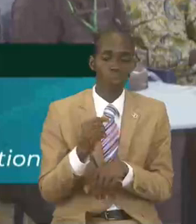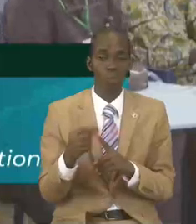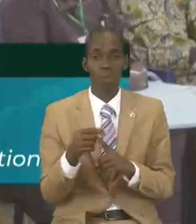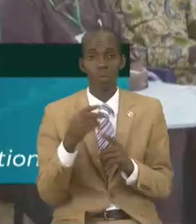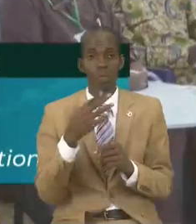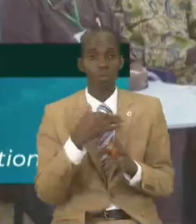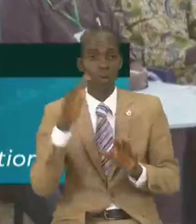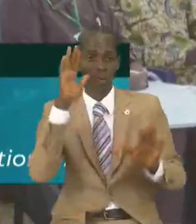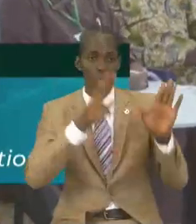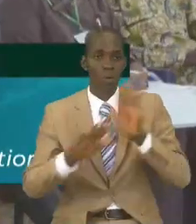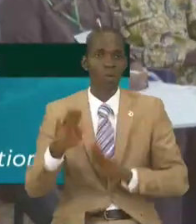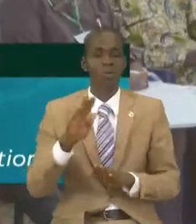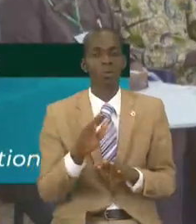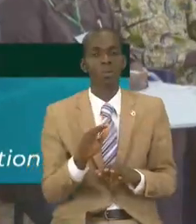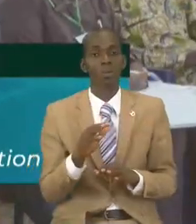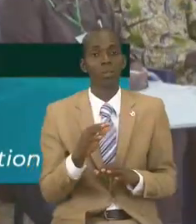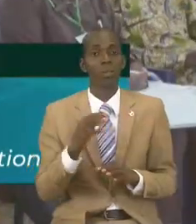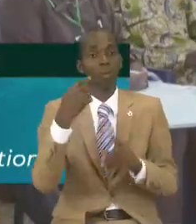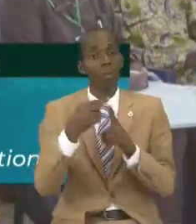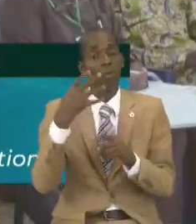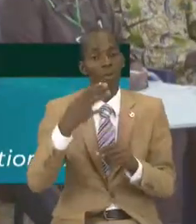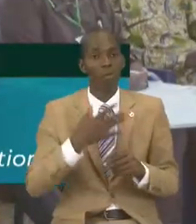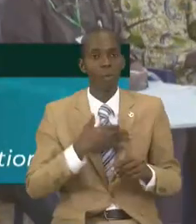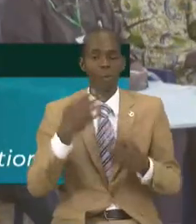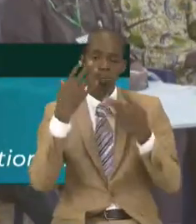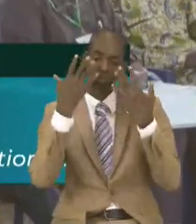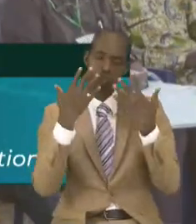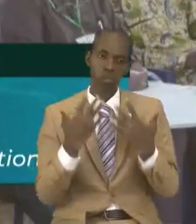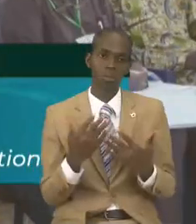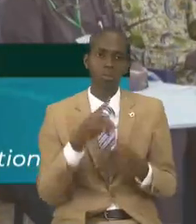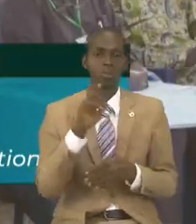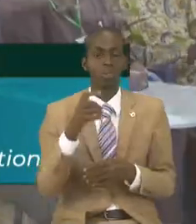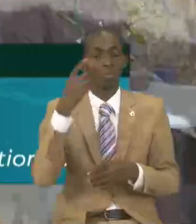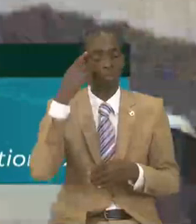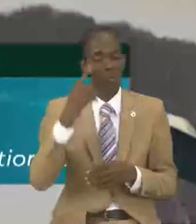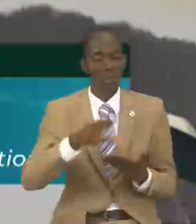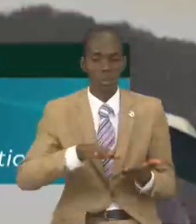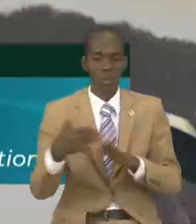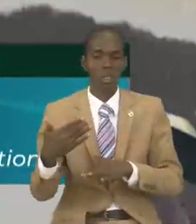secourir, sans écouter mes plaintes? Verset 16. Mon Dieu,